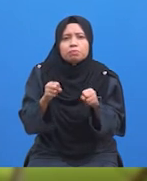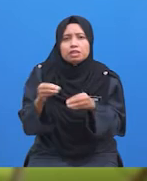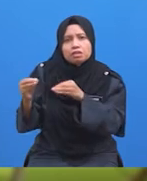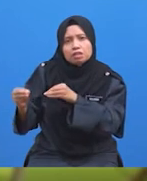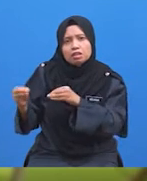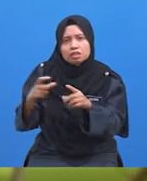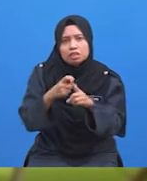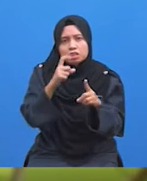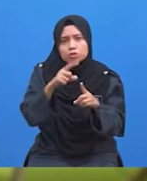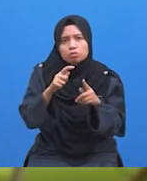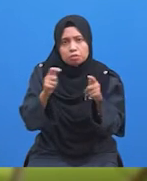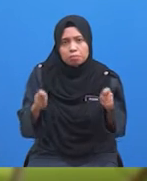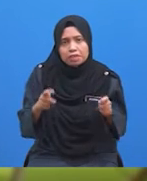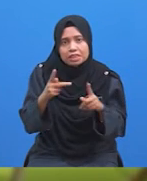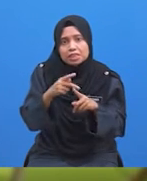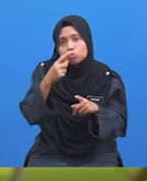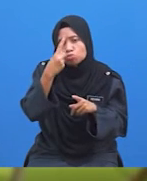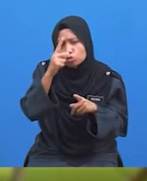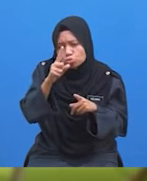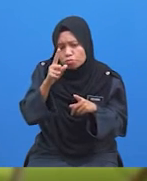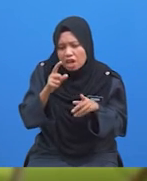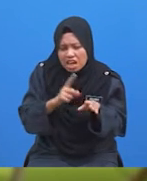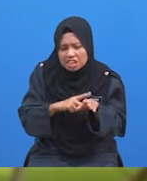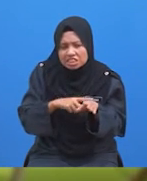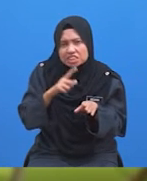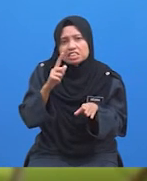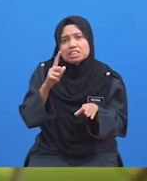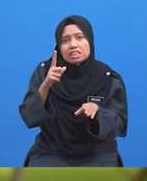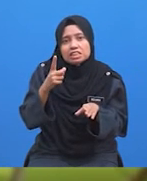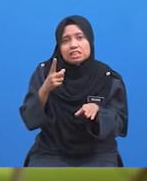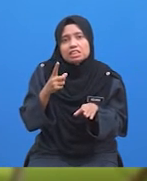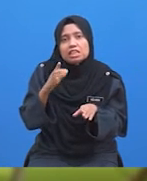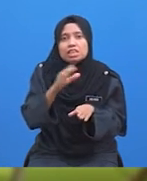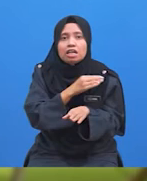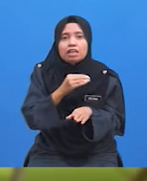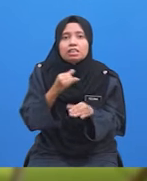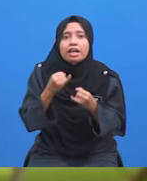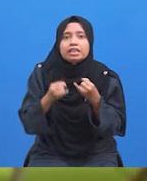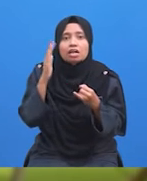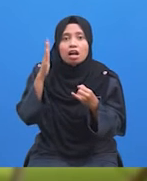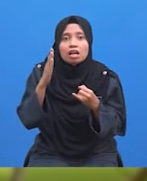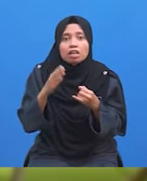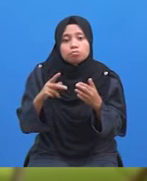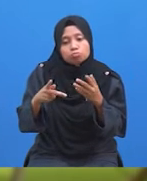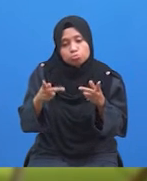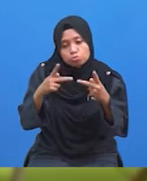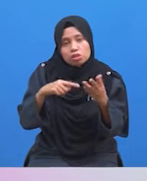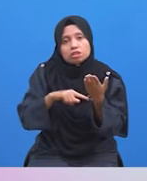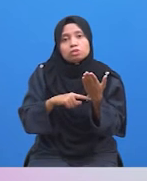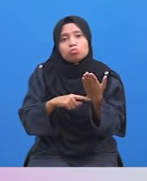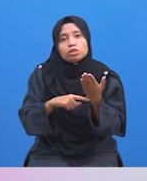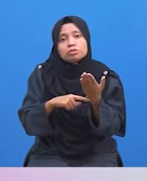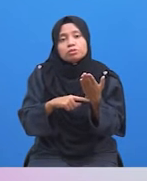Akan berpindah ke suatu tempat untuk satu tempoh masa tertentu dan akhirnya akan balik smule ketempat